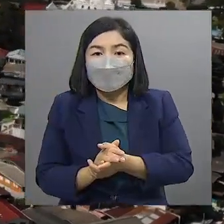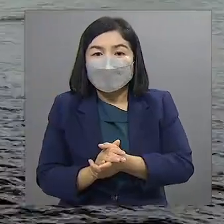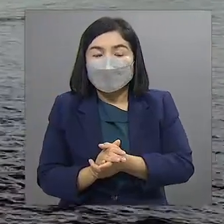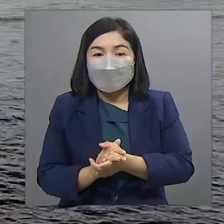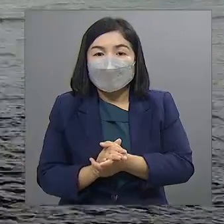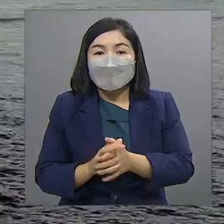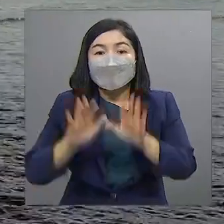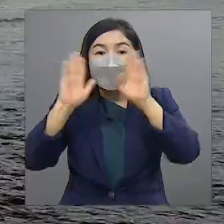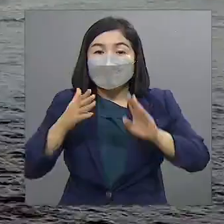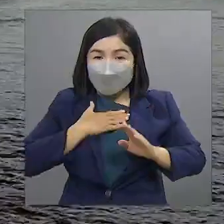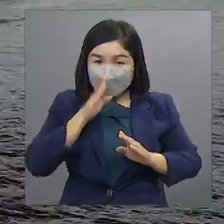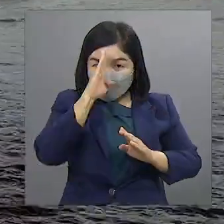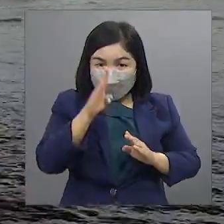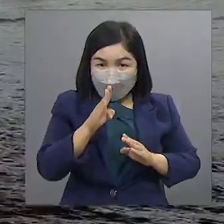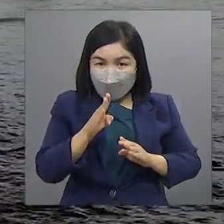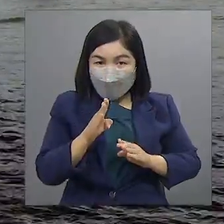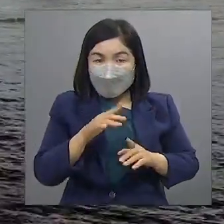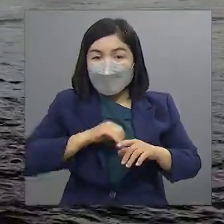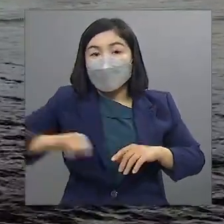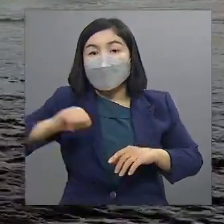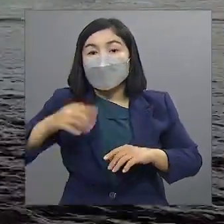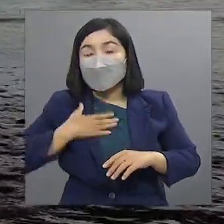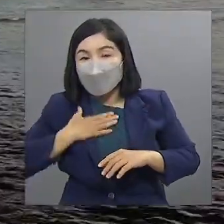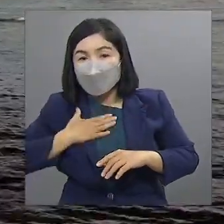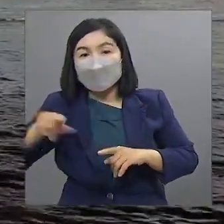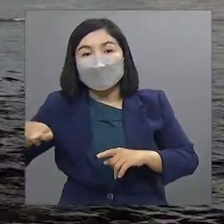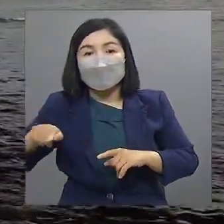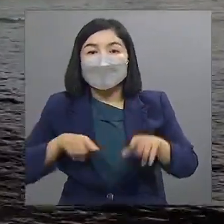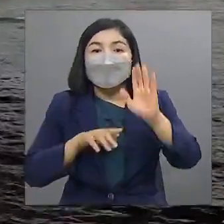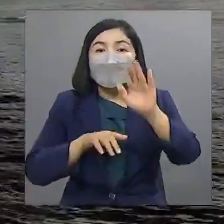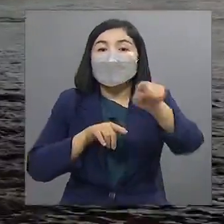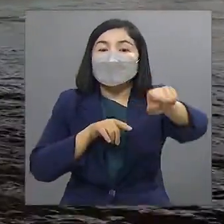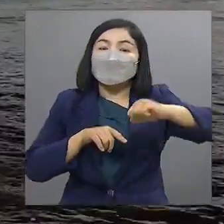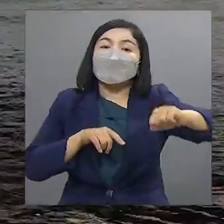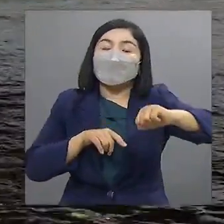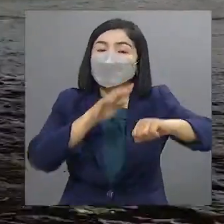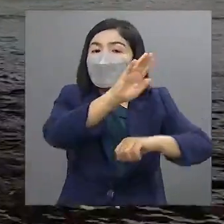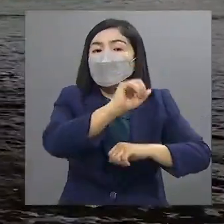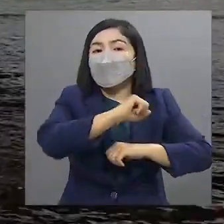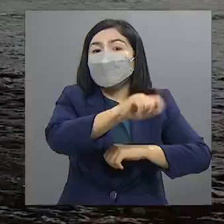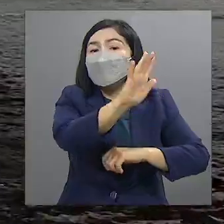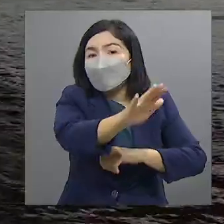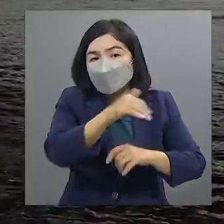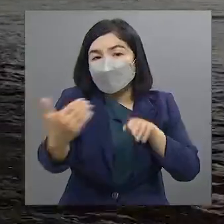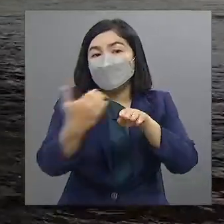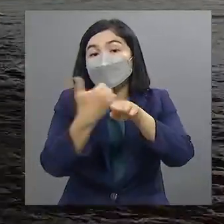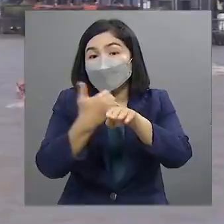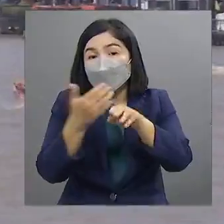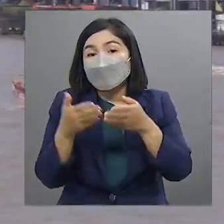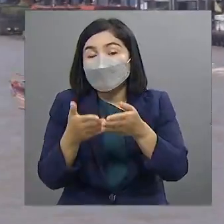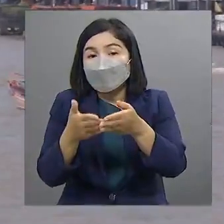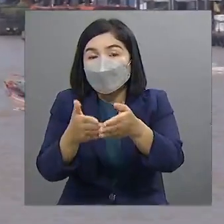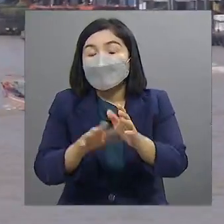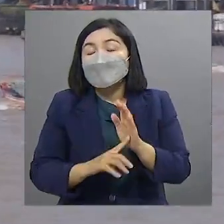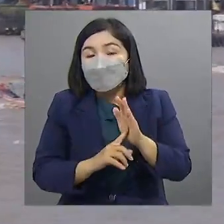ามันแล้วก็ทางด้านความปลอดภัยเป็นหลัก ค่ะความปลอดภัยดูยังไงกันเอง สมมติมีเรือมาตัด